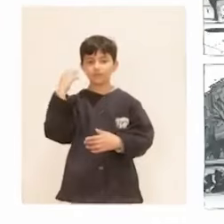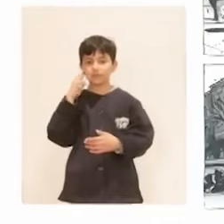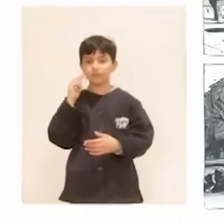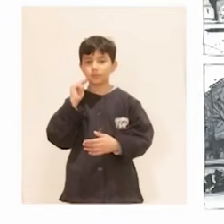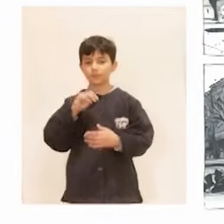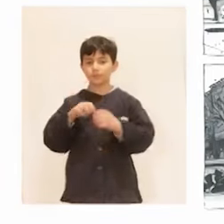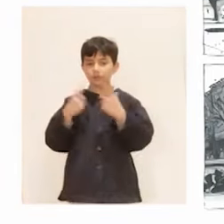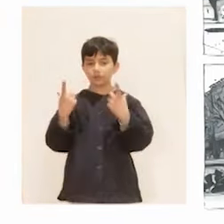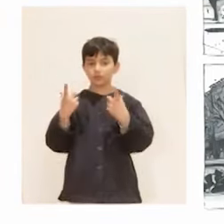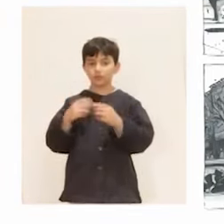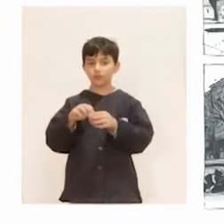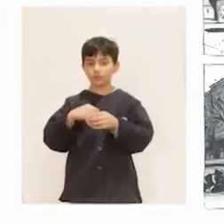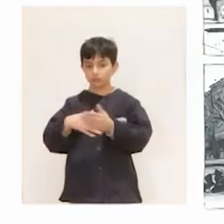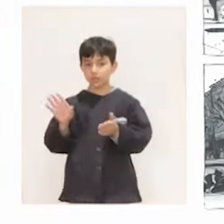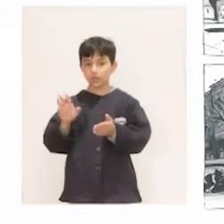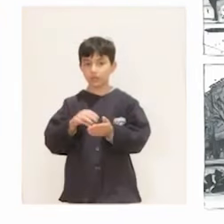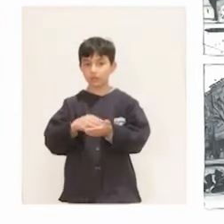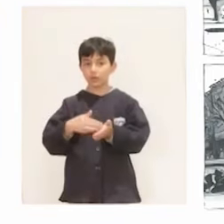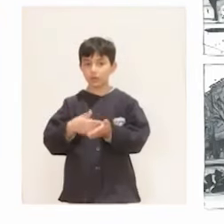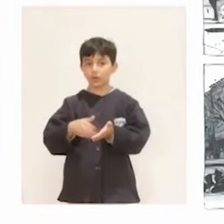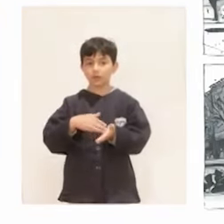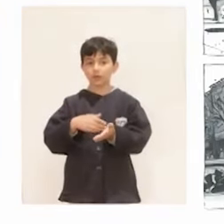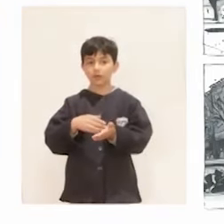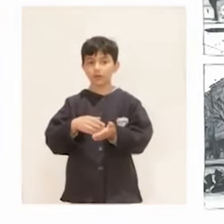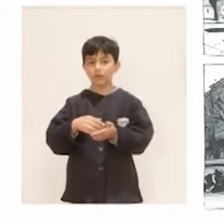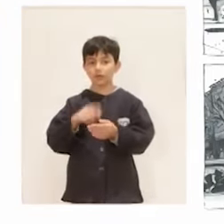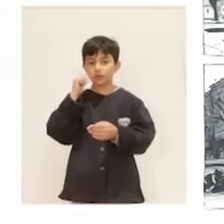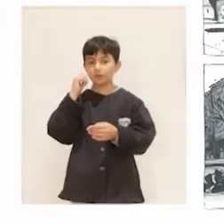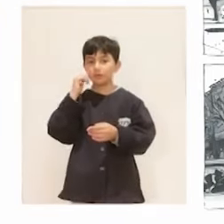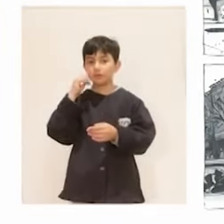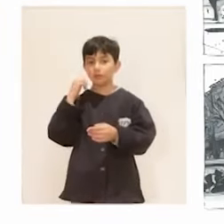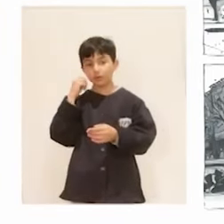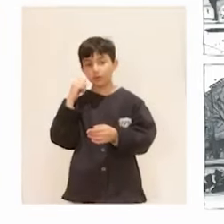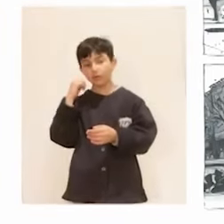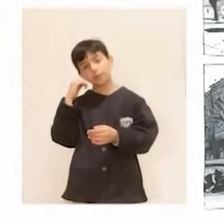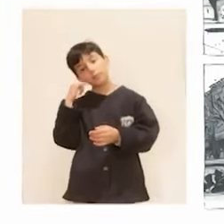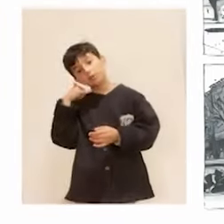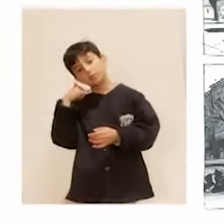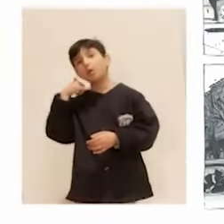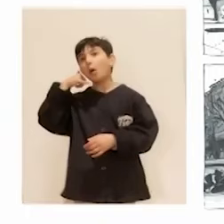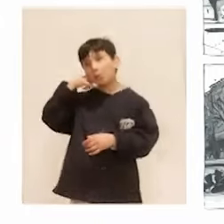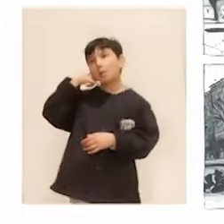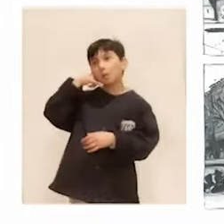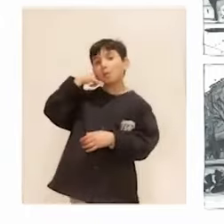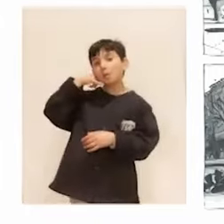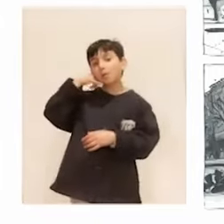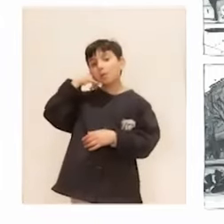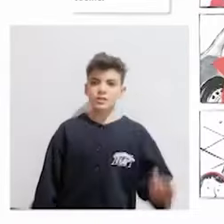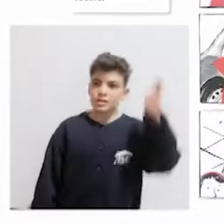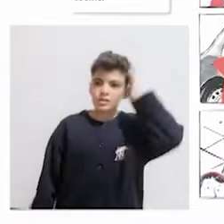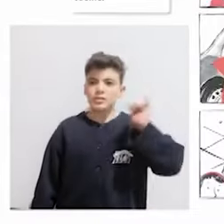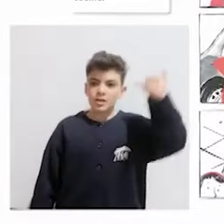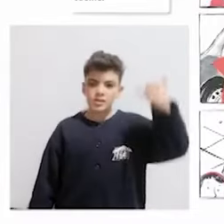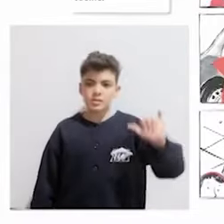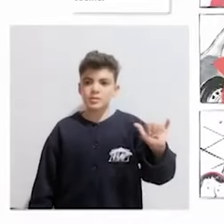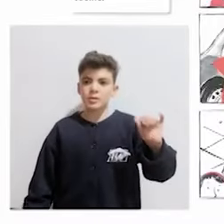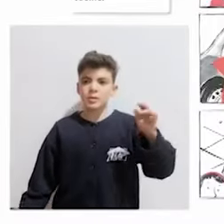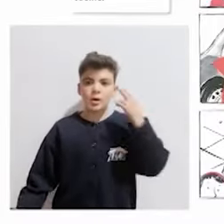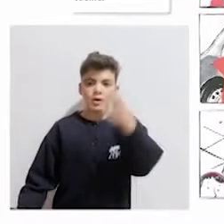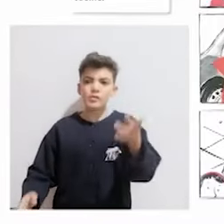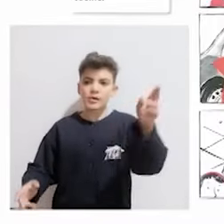à apparaître dans la ville en noir et blanc. Son papa est encore accroché à son téléphone portable.